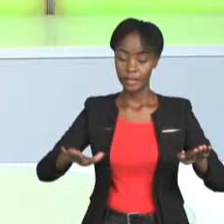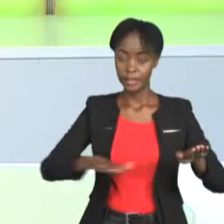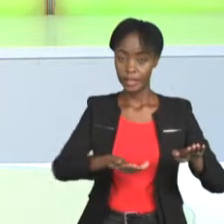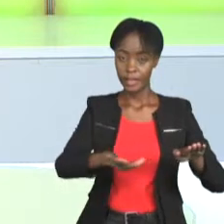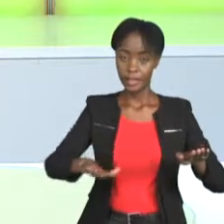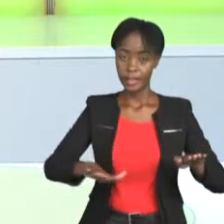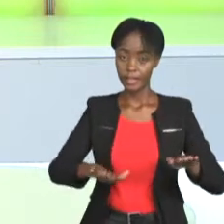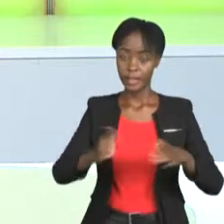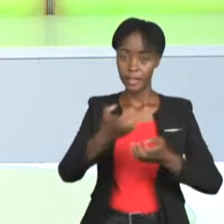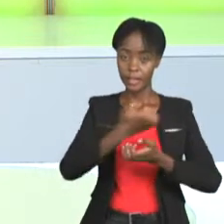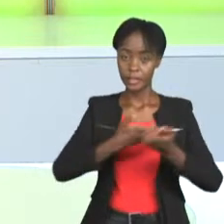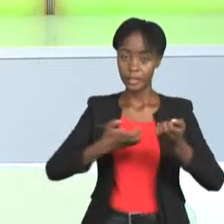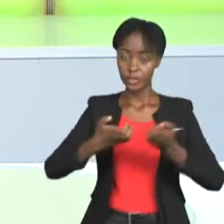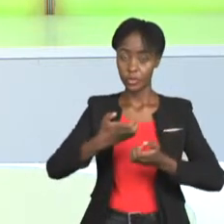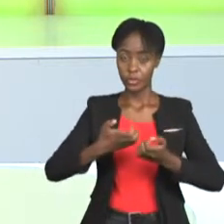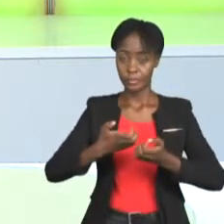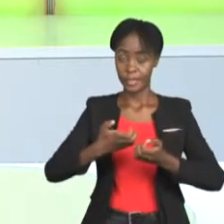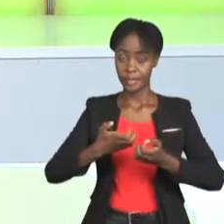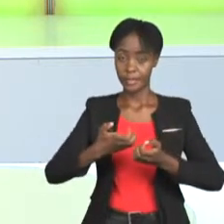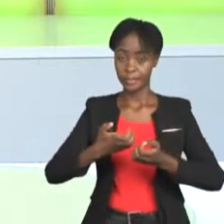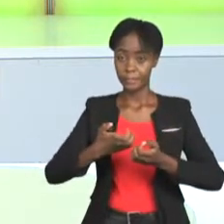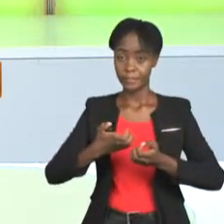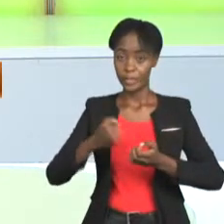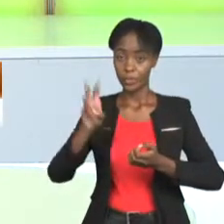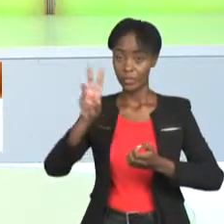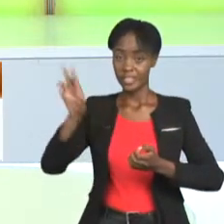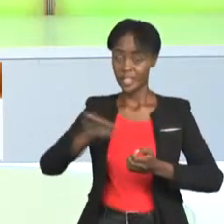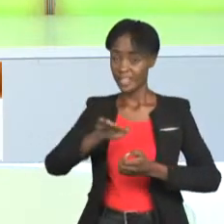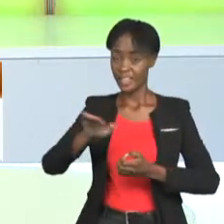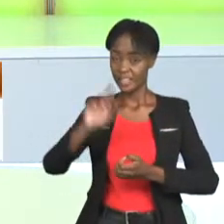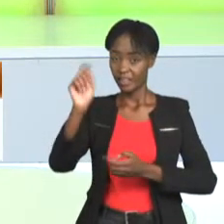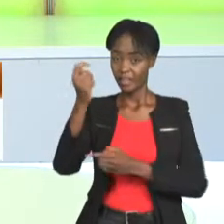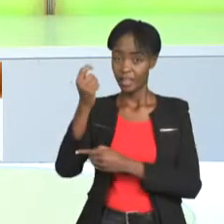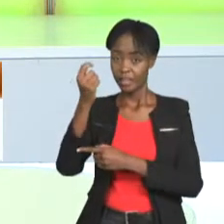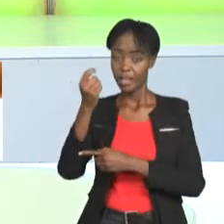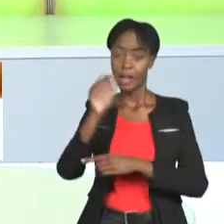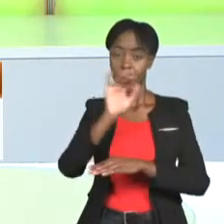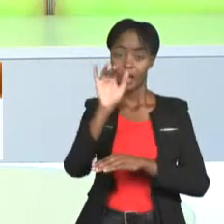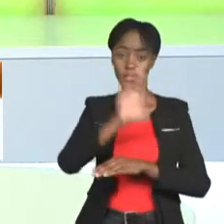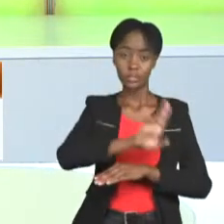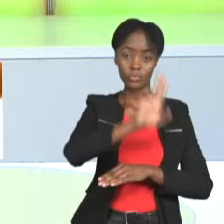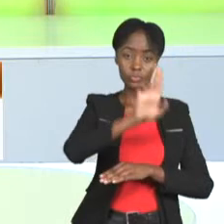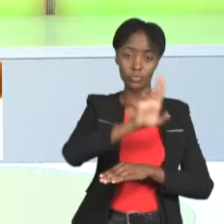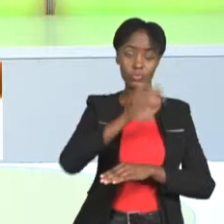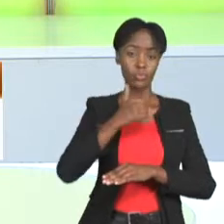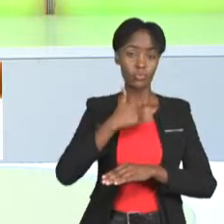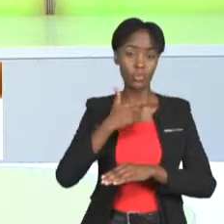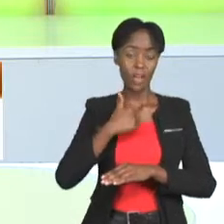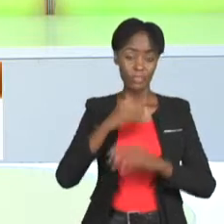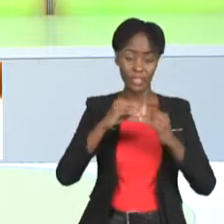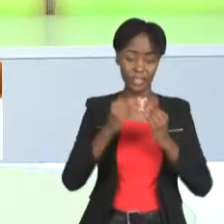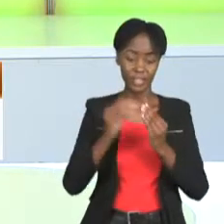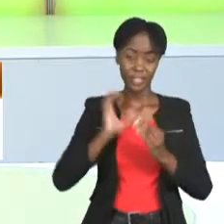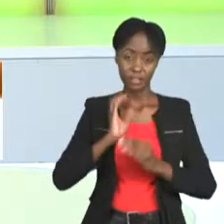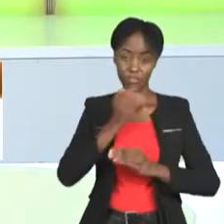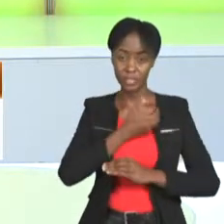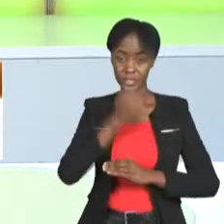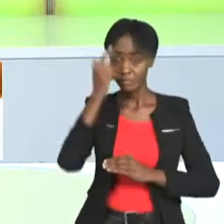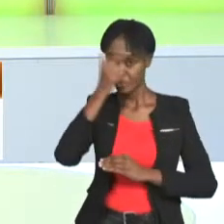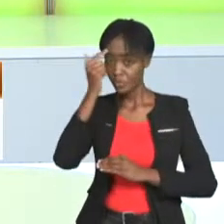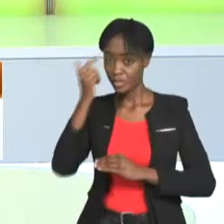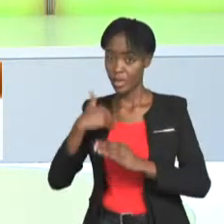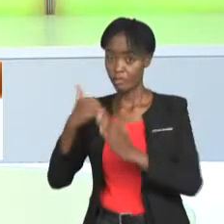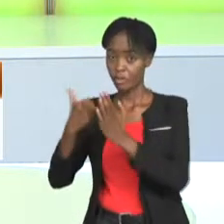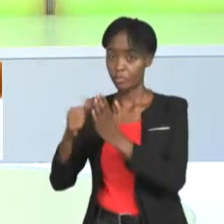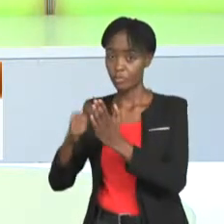Economic Block wamemwomba Rais Uhuru Kenyatta kuzindua jopo kazi la kushughulikia uhaba wa sukari katika eneo hilo.